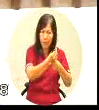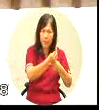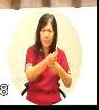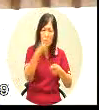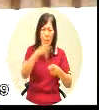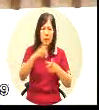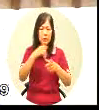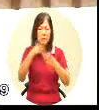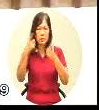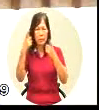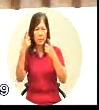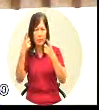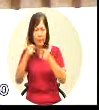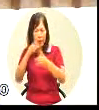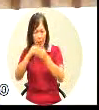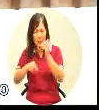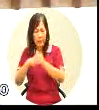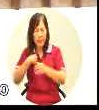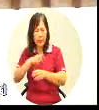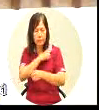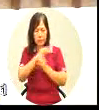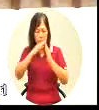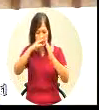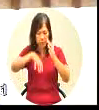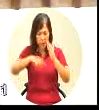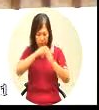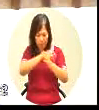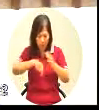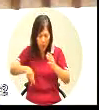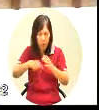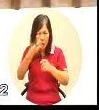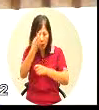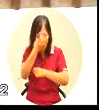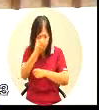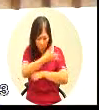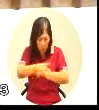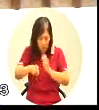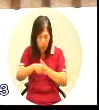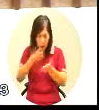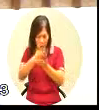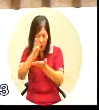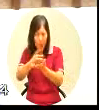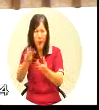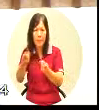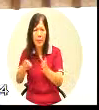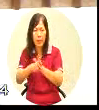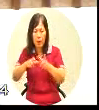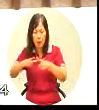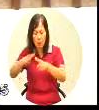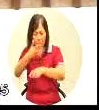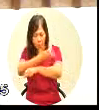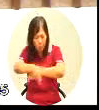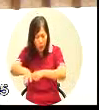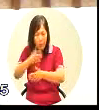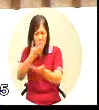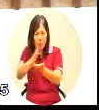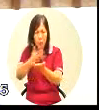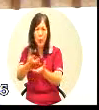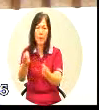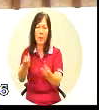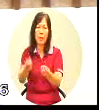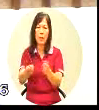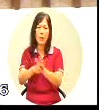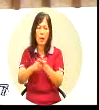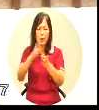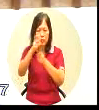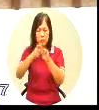原则上，我们自己的水沟，我们自己公园里面的水沟没有清呢，我们很多水沟这都侧沟，这都几